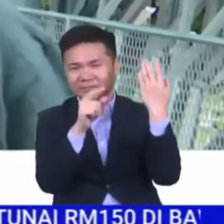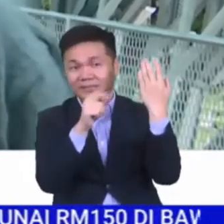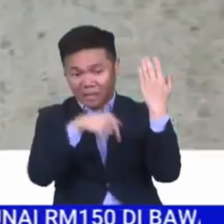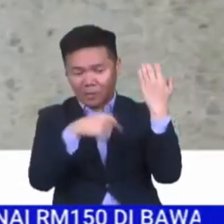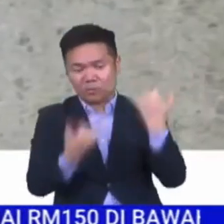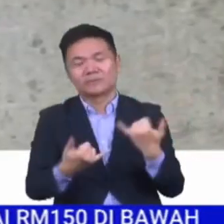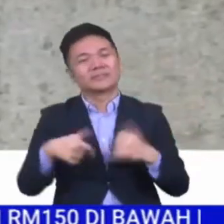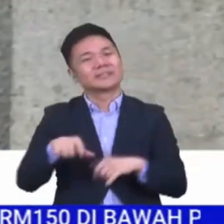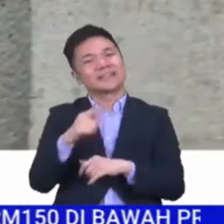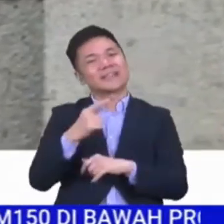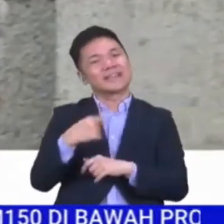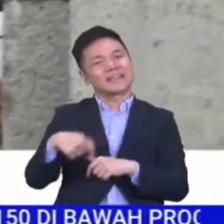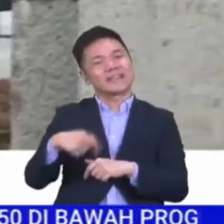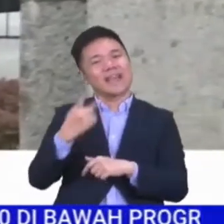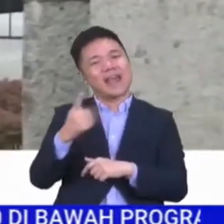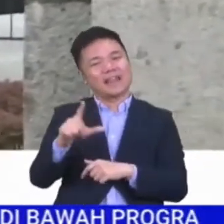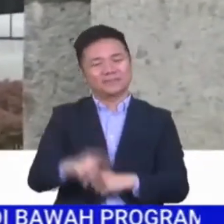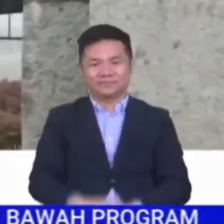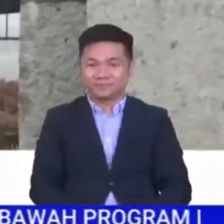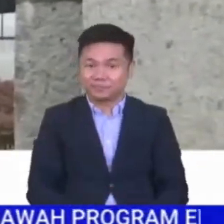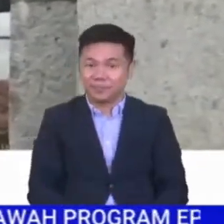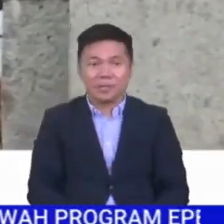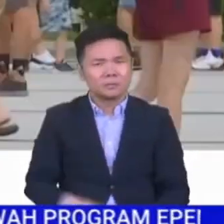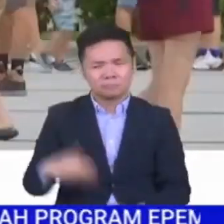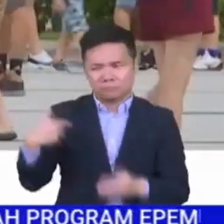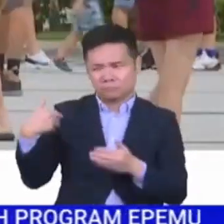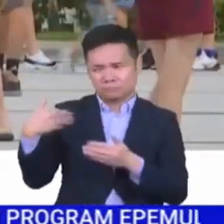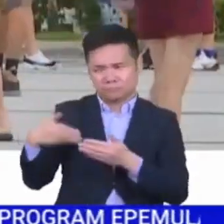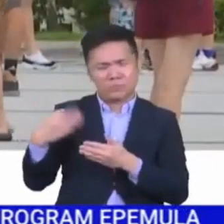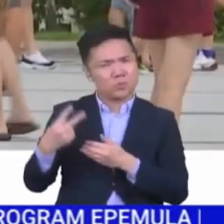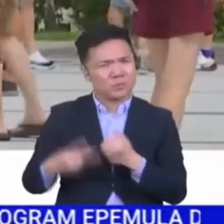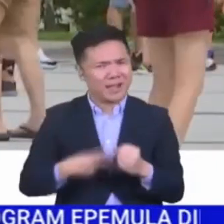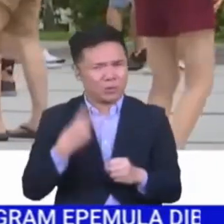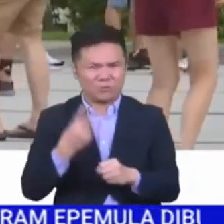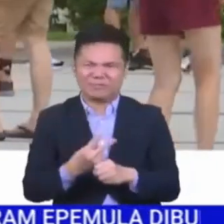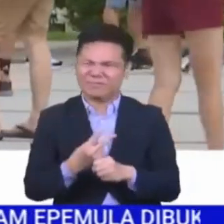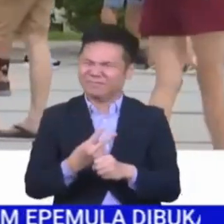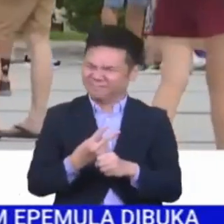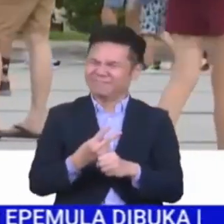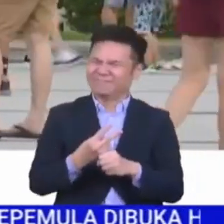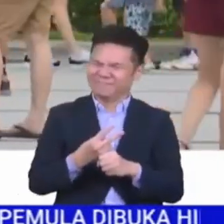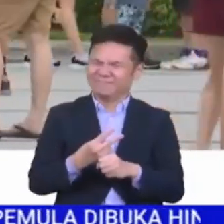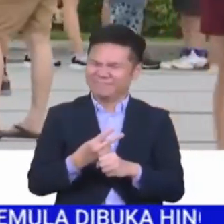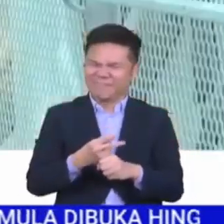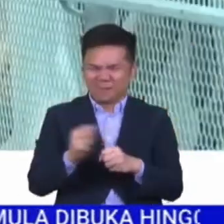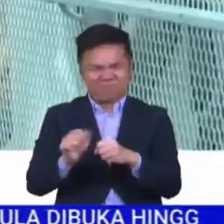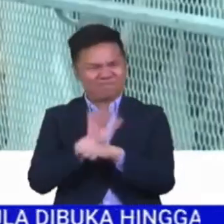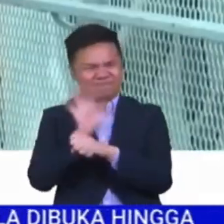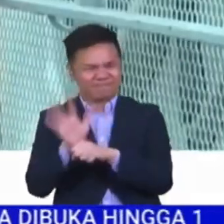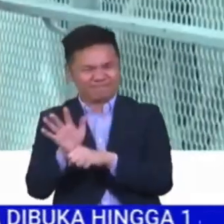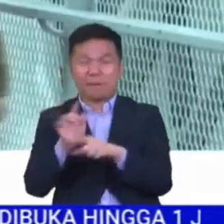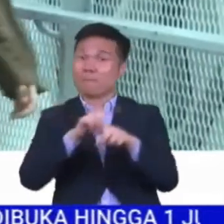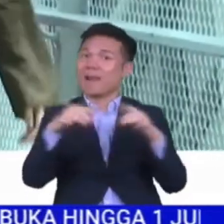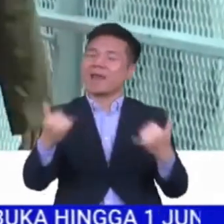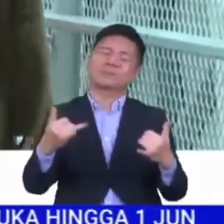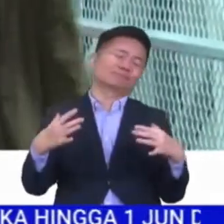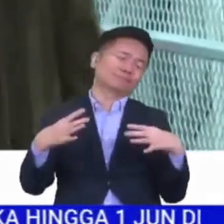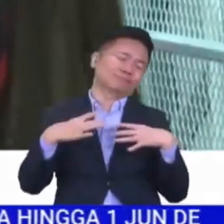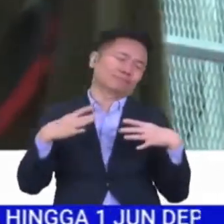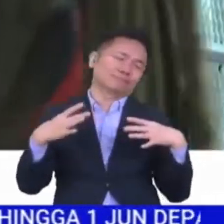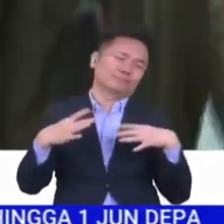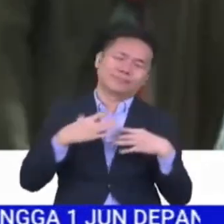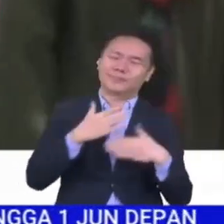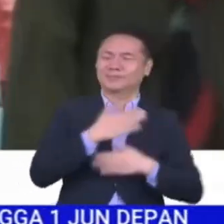KL. Selepas 2 tahun dalam fasa pandemik, akhirnya rakyat seronok bercuti bersama orang